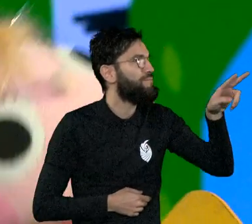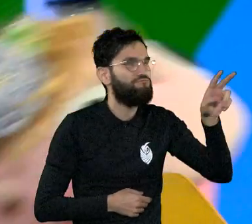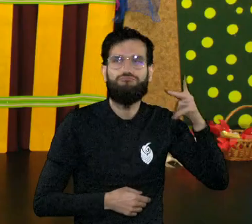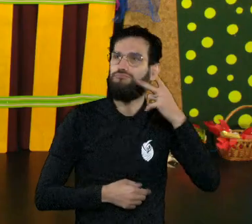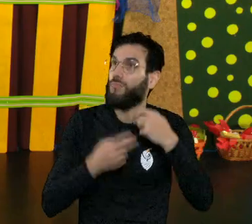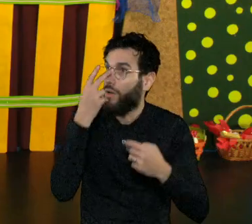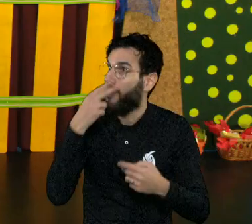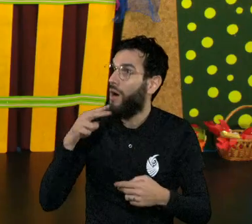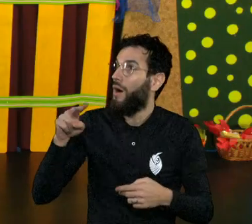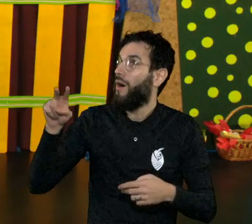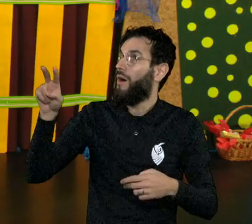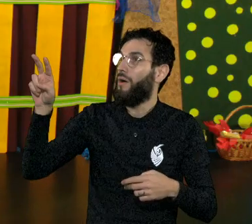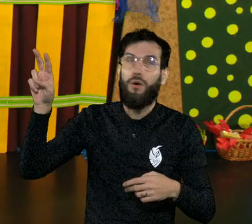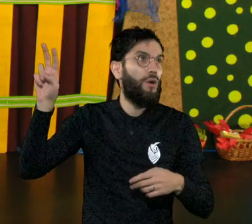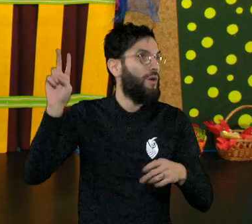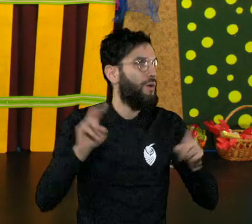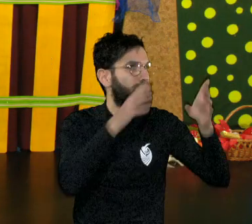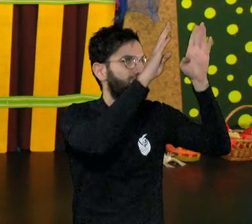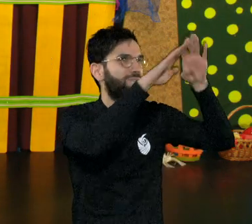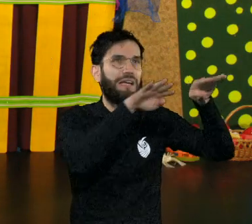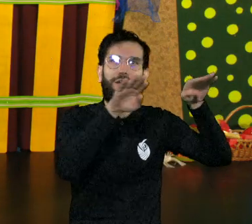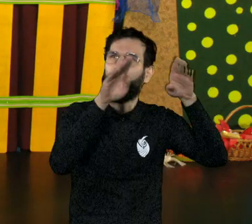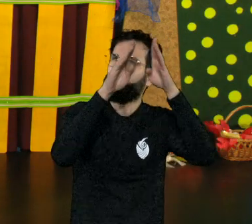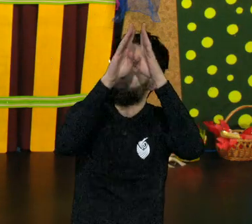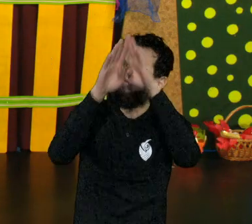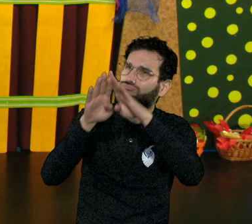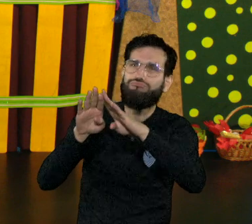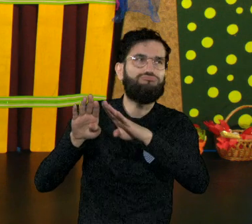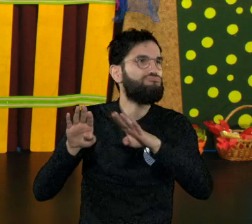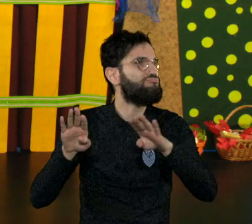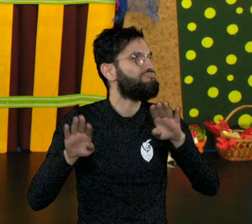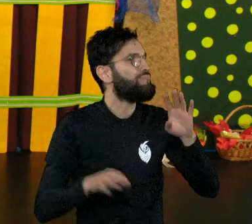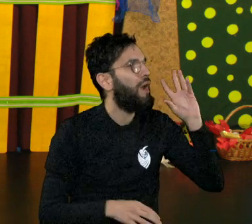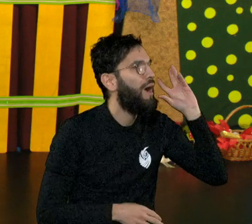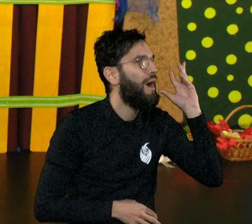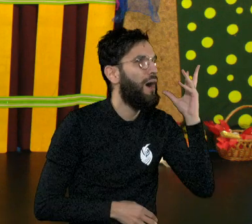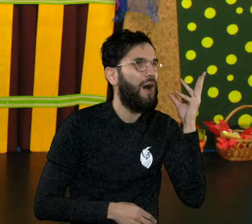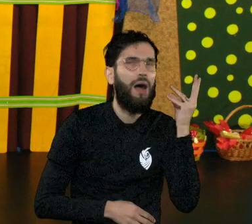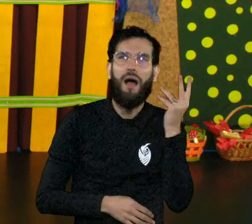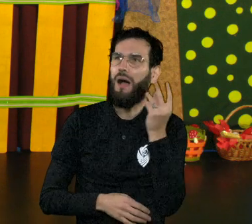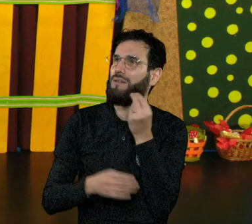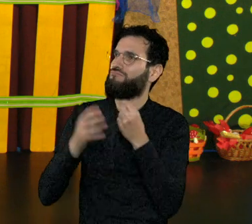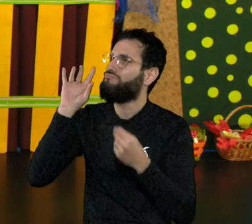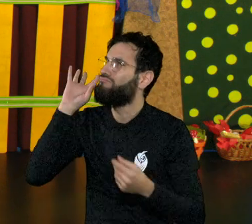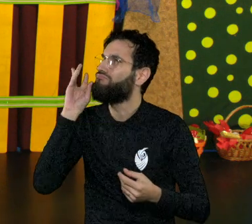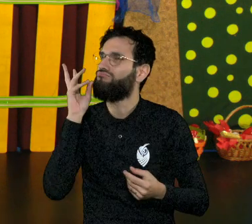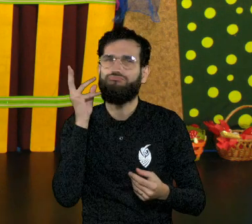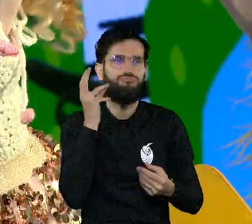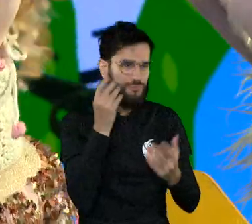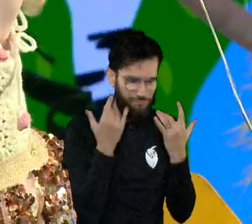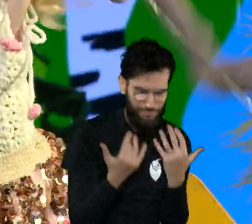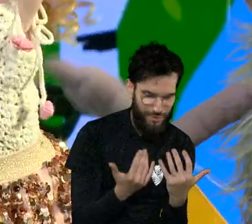stačí, pretože v prírode tam sa nik nemračí. Tráva je